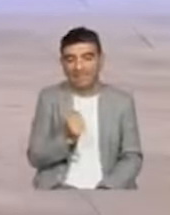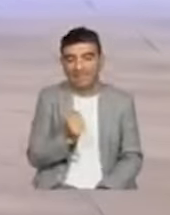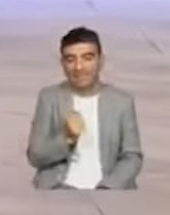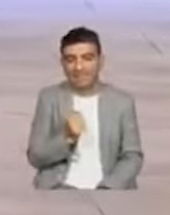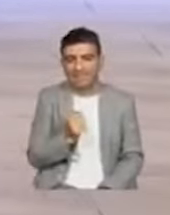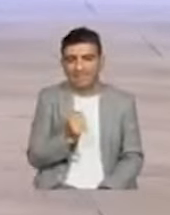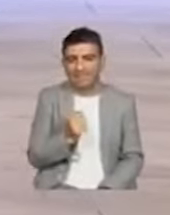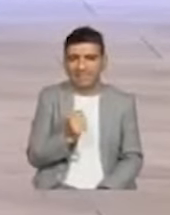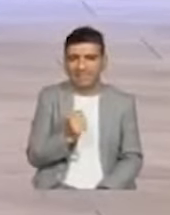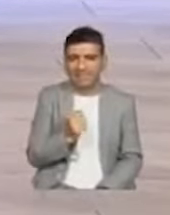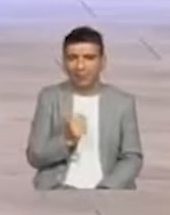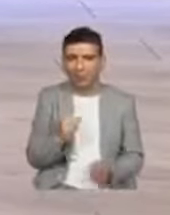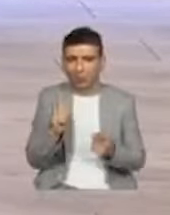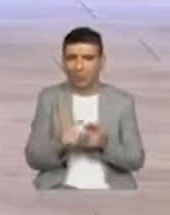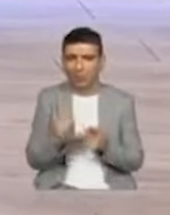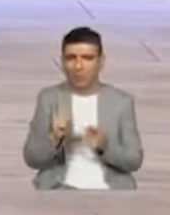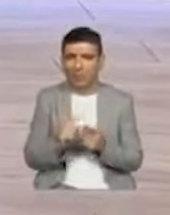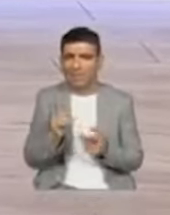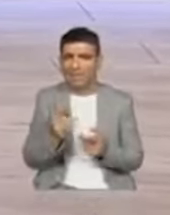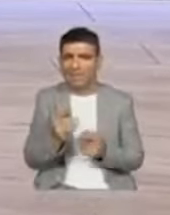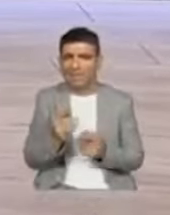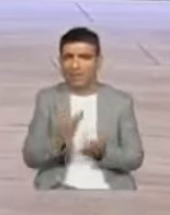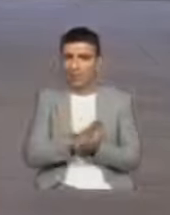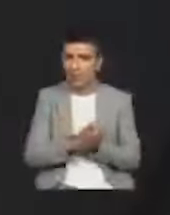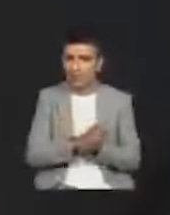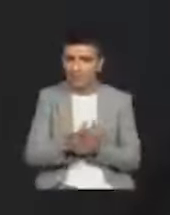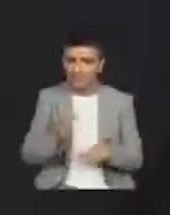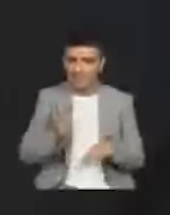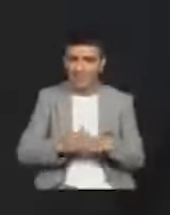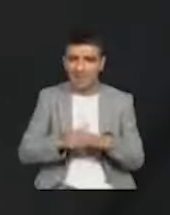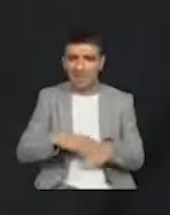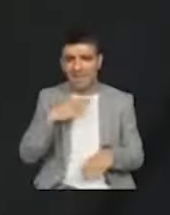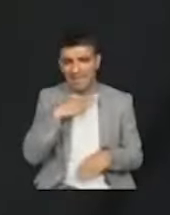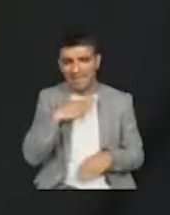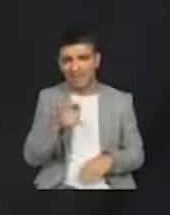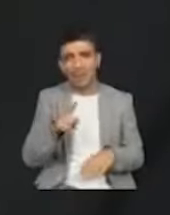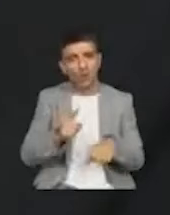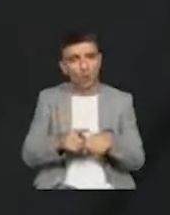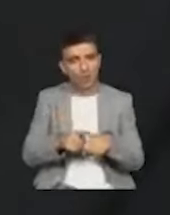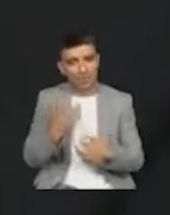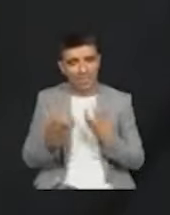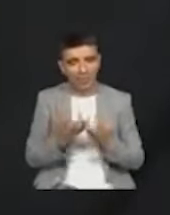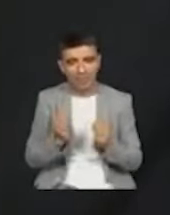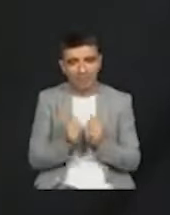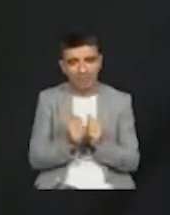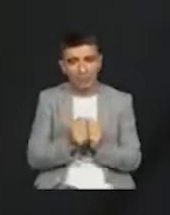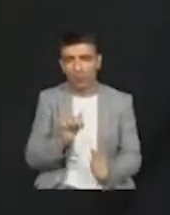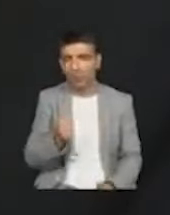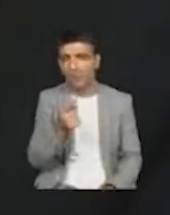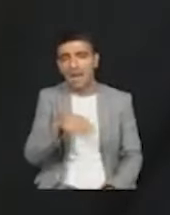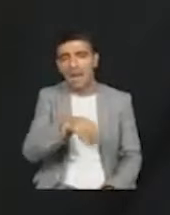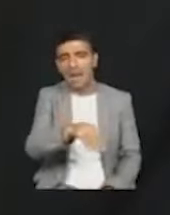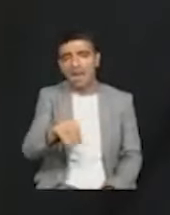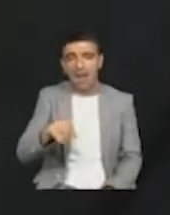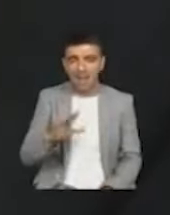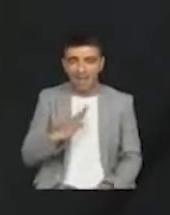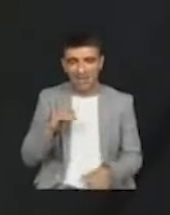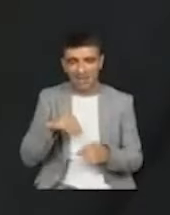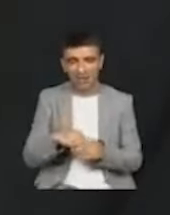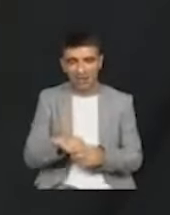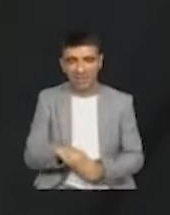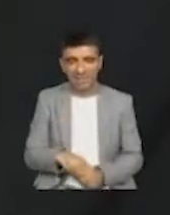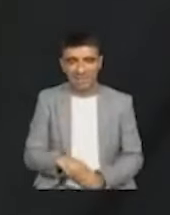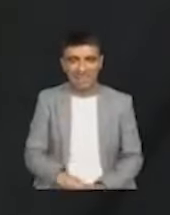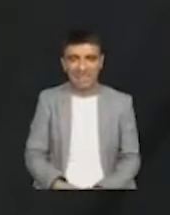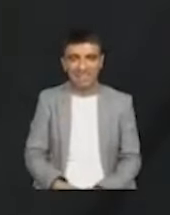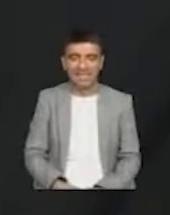Etlere şey... Ufak ufak böyle minik minik toplar yaptı kıymayla. Evet, nohutla haşlanmış nohut. Evet, mis gibi içerisinde baharatı var hocam. Nohutu var.